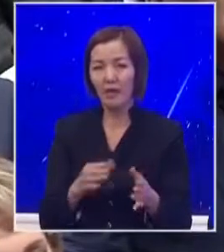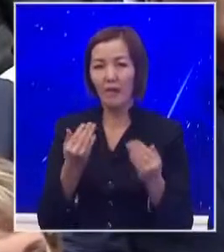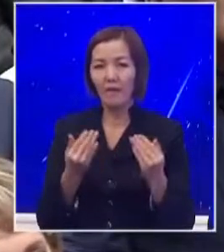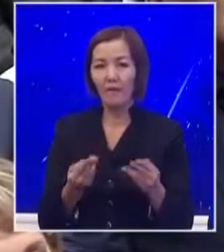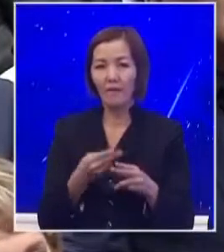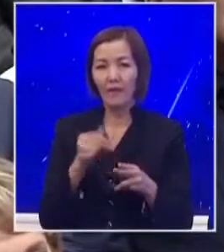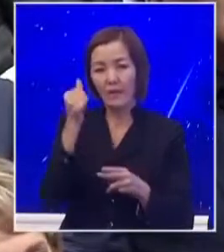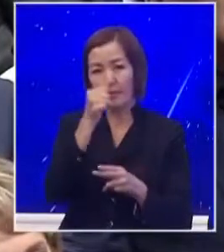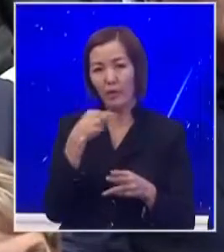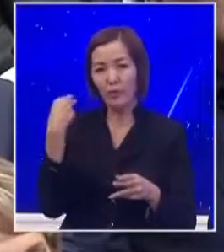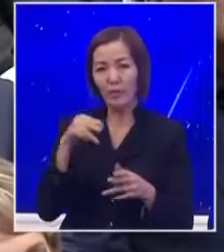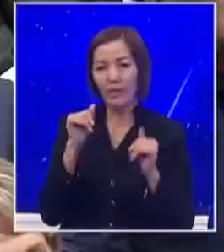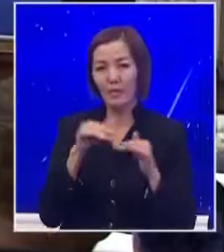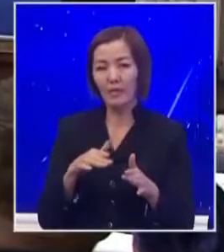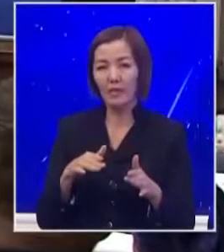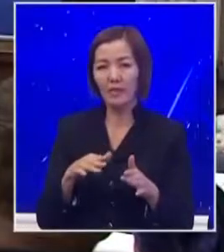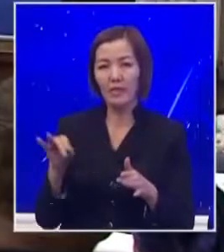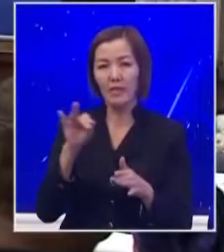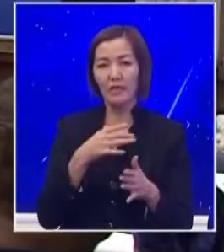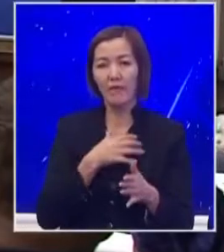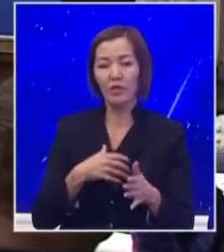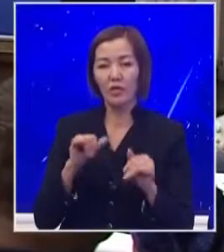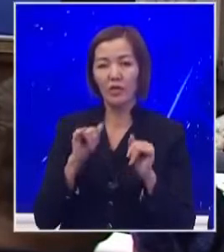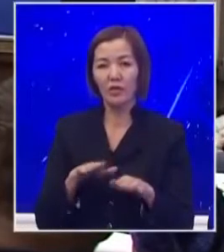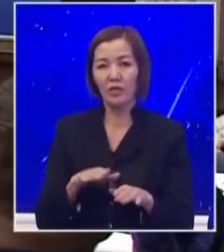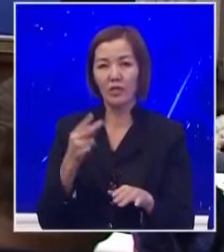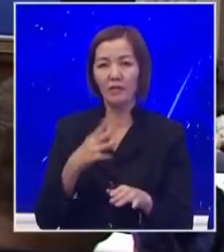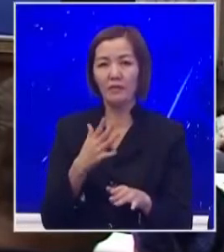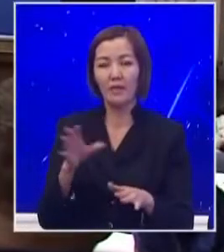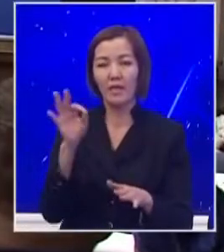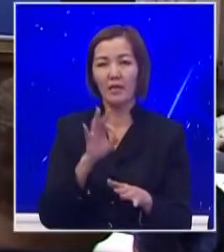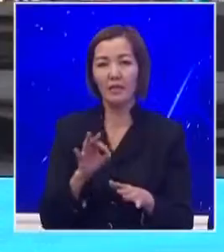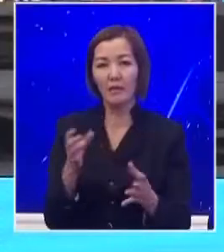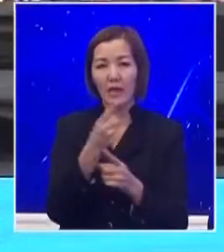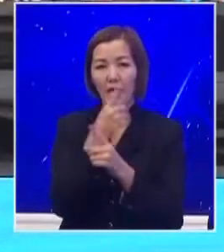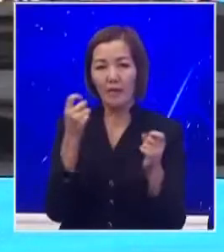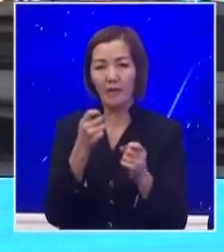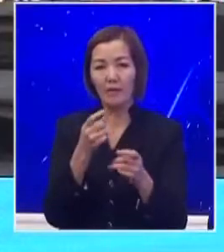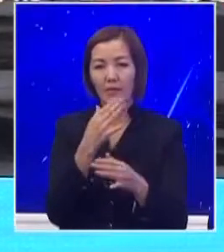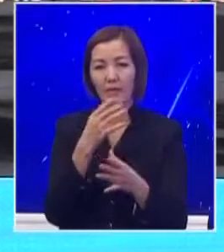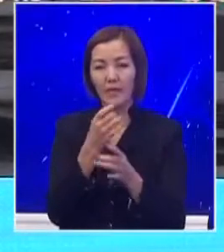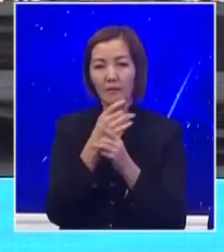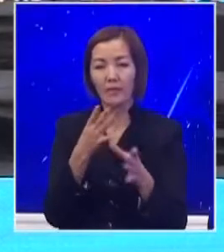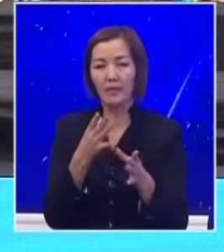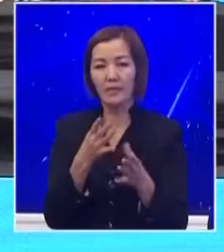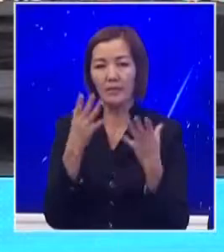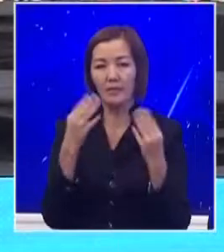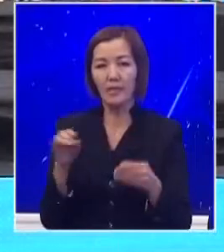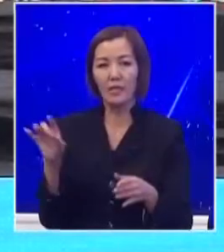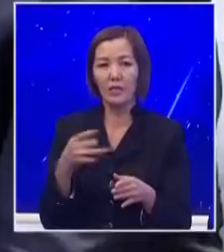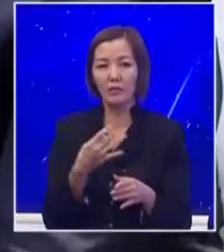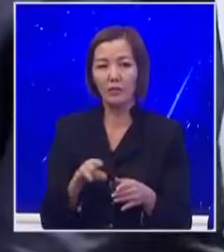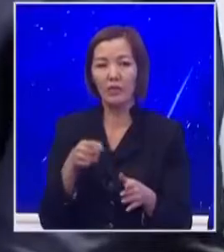же году президентом было принято исторически важное решение. 25 октября объявлен национальным праздником. Именно в этот день,